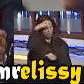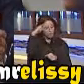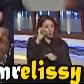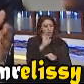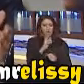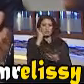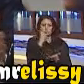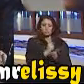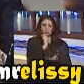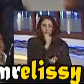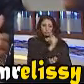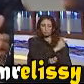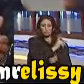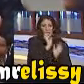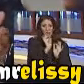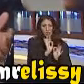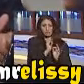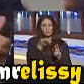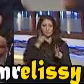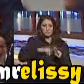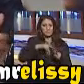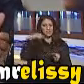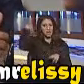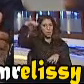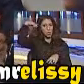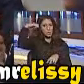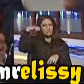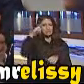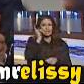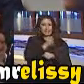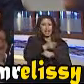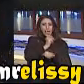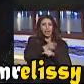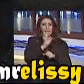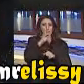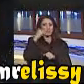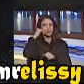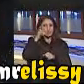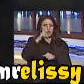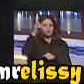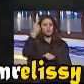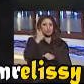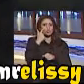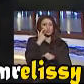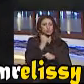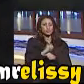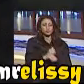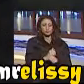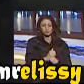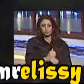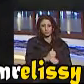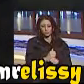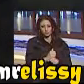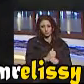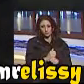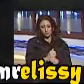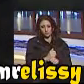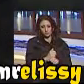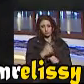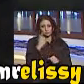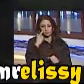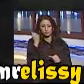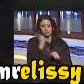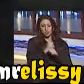الوزير. وانا منتظر وارجو ان احنا نتصل بالسيد وزير التربيه والتعليم ونسمع رد على هذه الشكوى. شكرا يا اخت جايلان. معانا العاملون